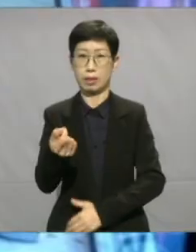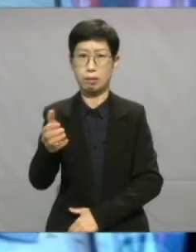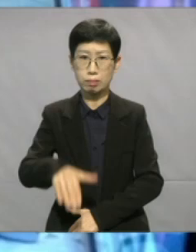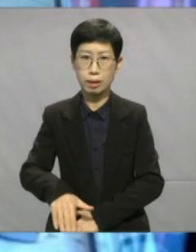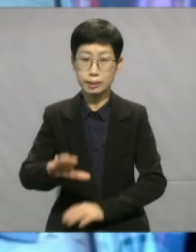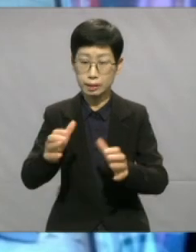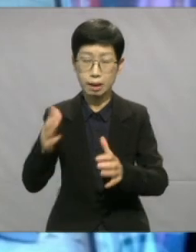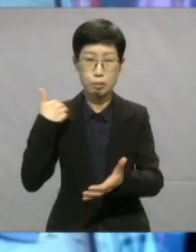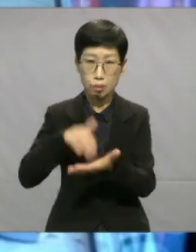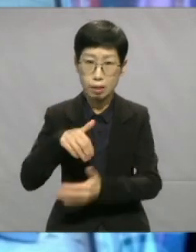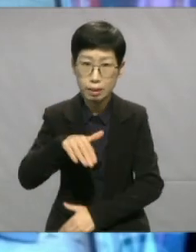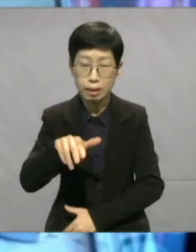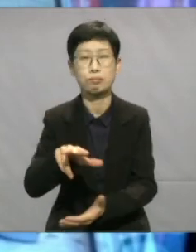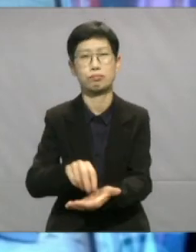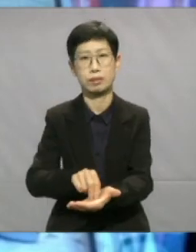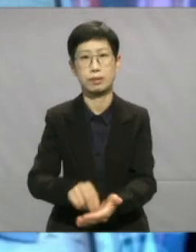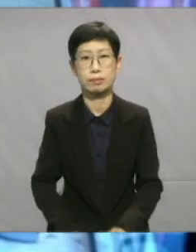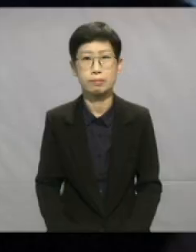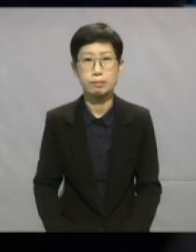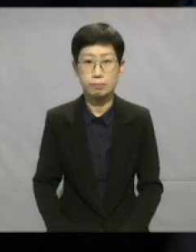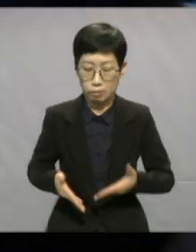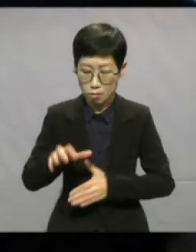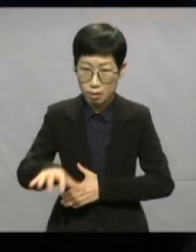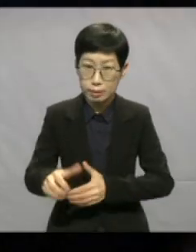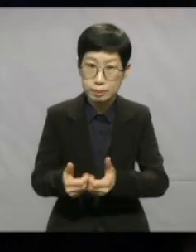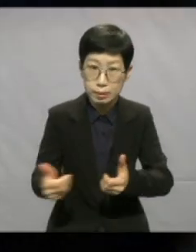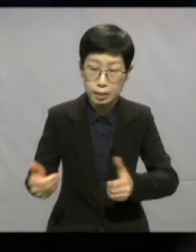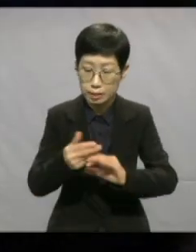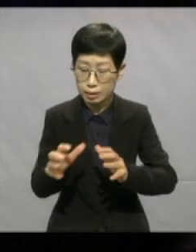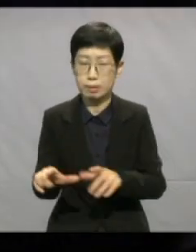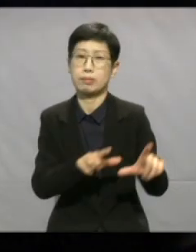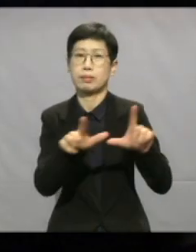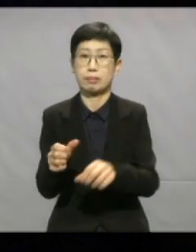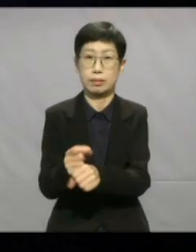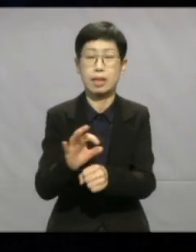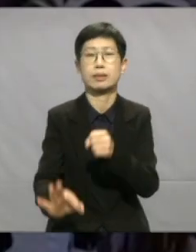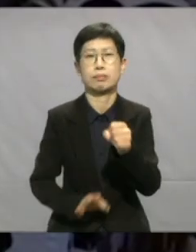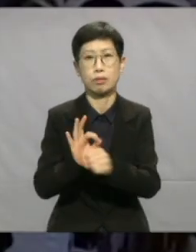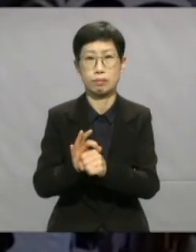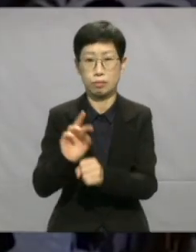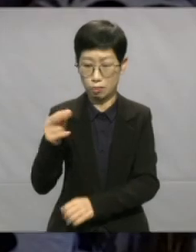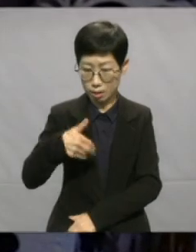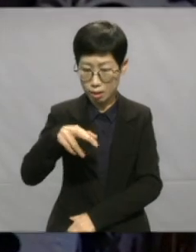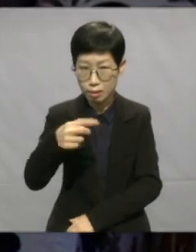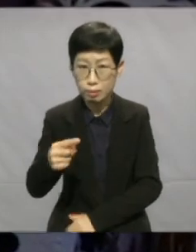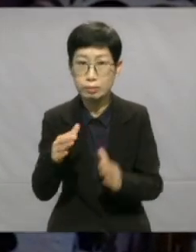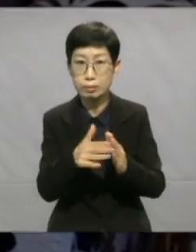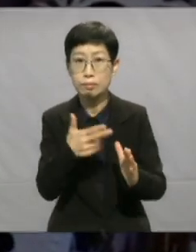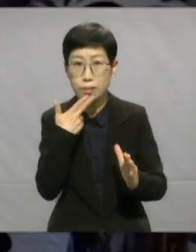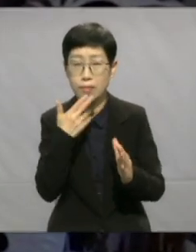문제입니다. 고향을 떠나 타지에 정착한 지 이미 10년. 돌아가 봤자 집도 가족도 친구도 없이